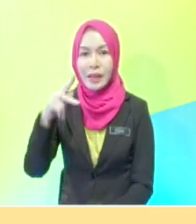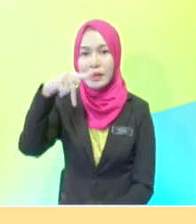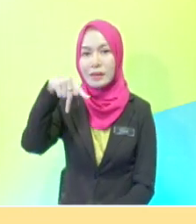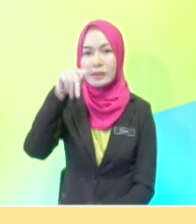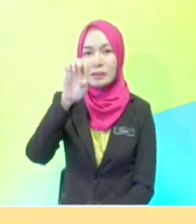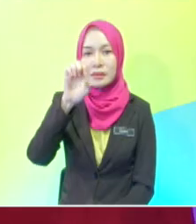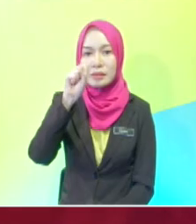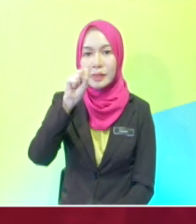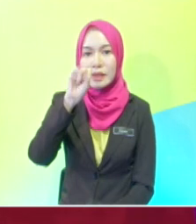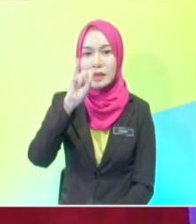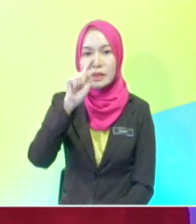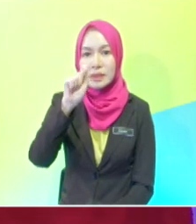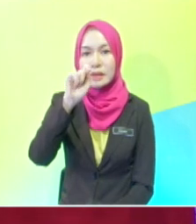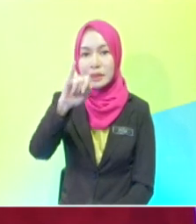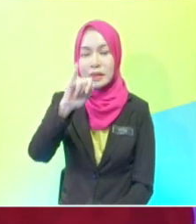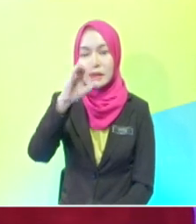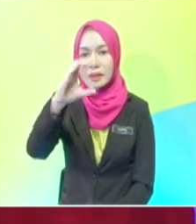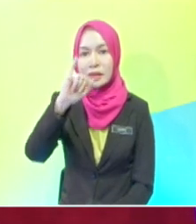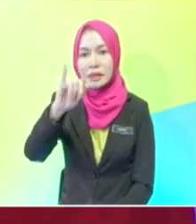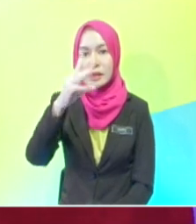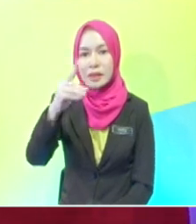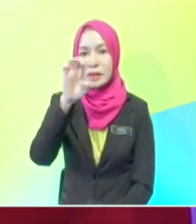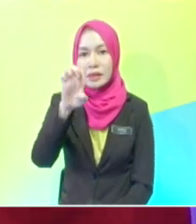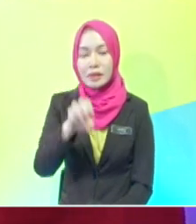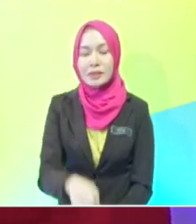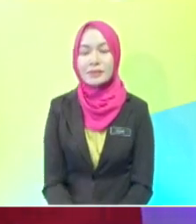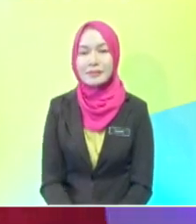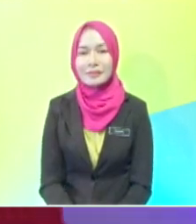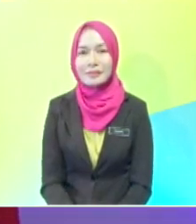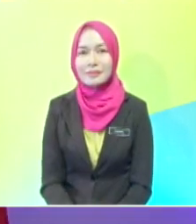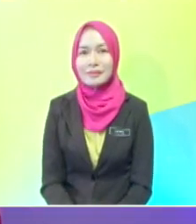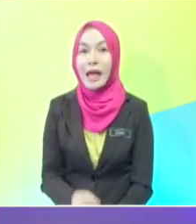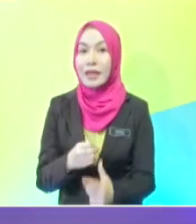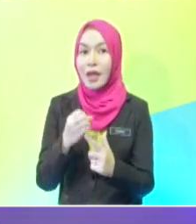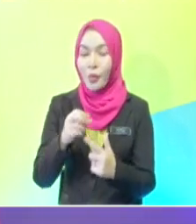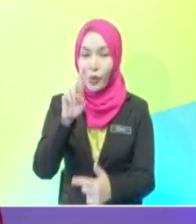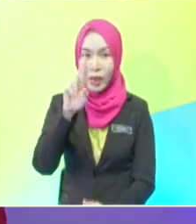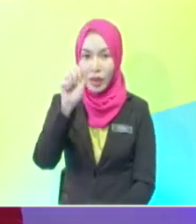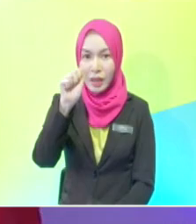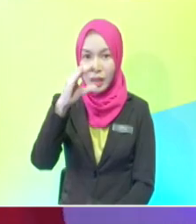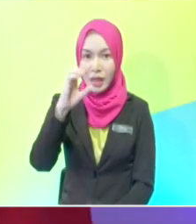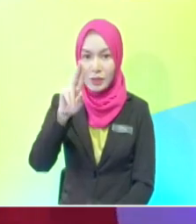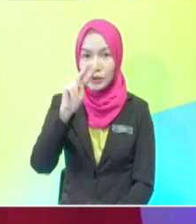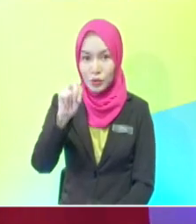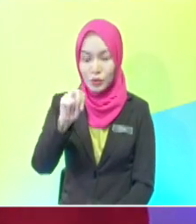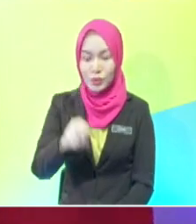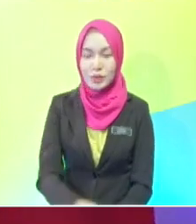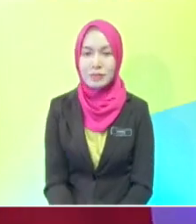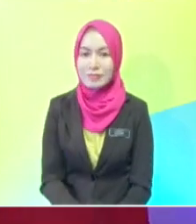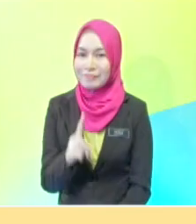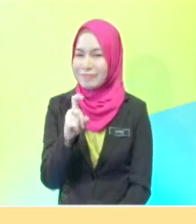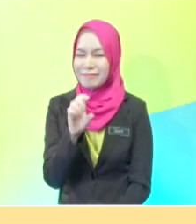tidak boleh rintang kepada serangga jadi kita tak perlu kepada racun lagi dan yang terakhir yang keenam adalah